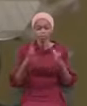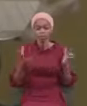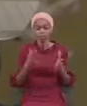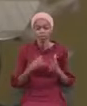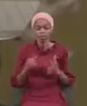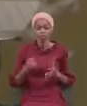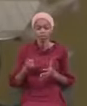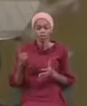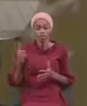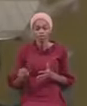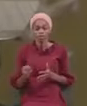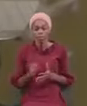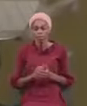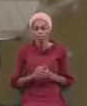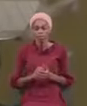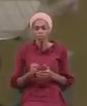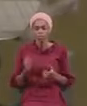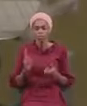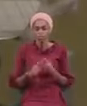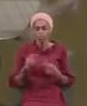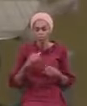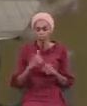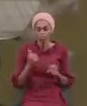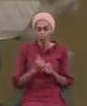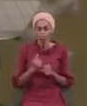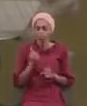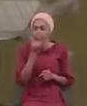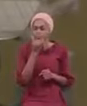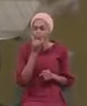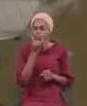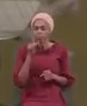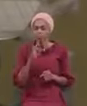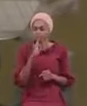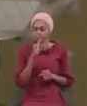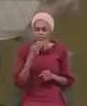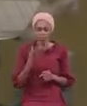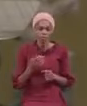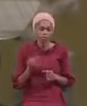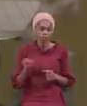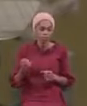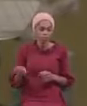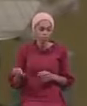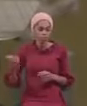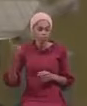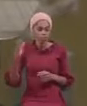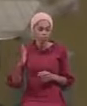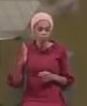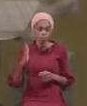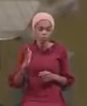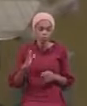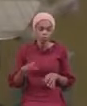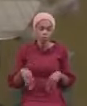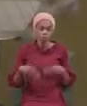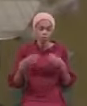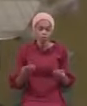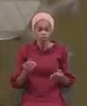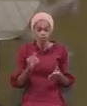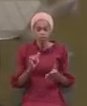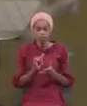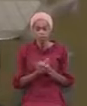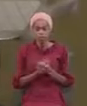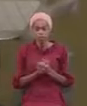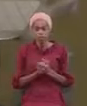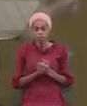donné l'exence concernant le sacrifices pour exp le péché d'ignorance le